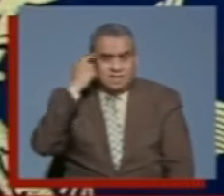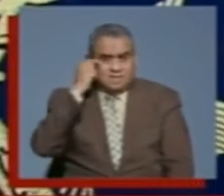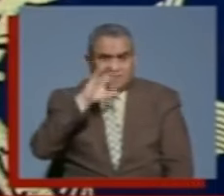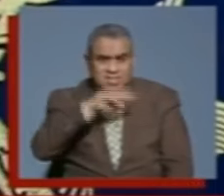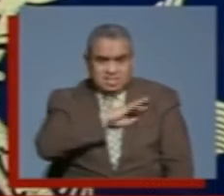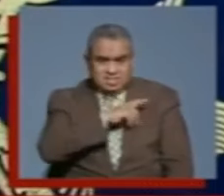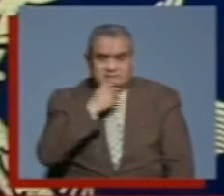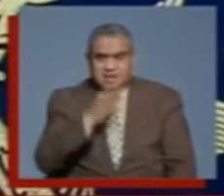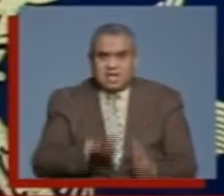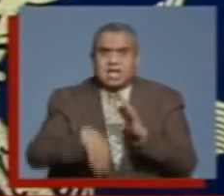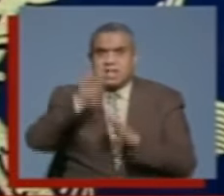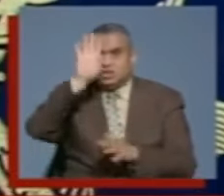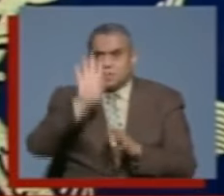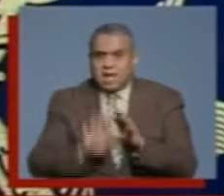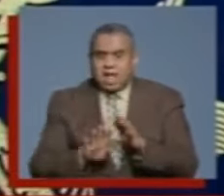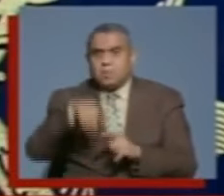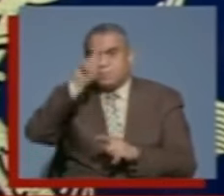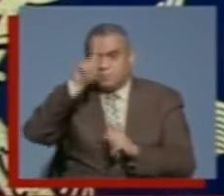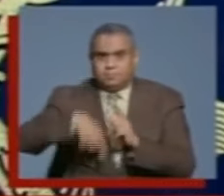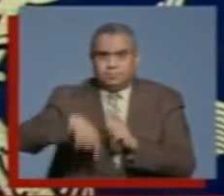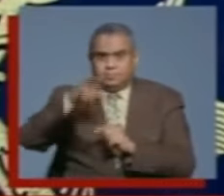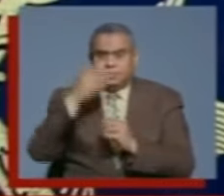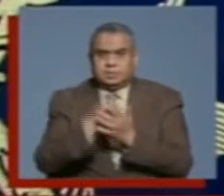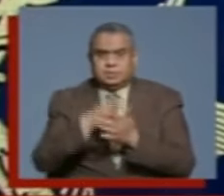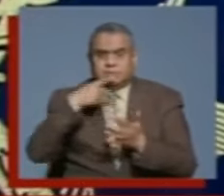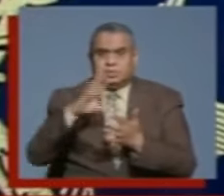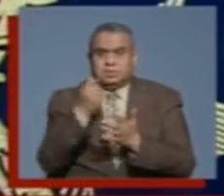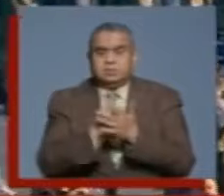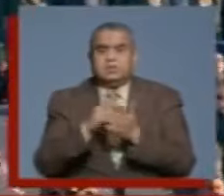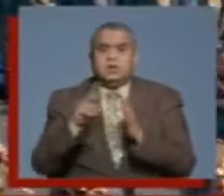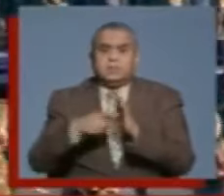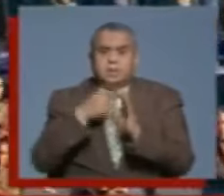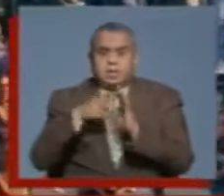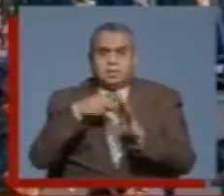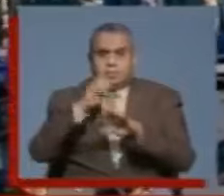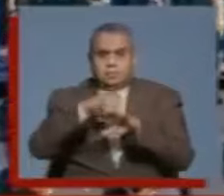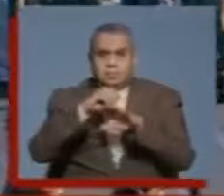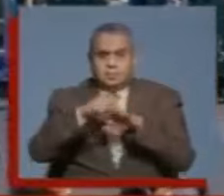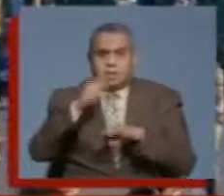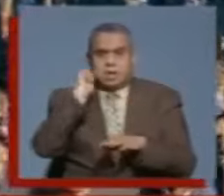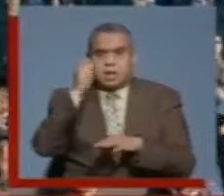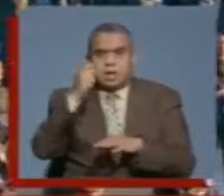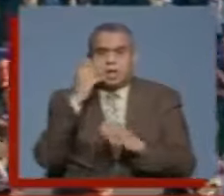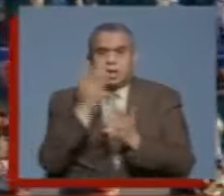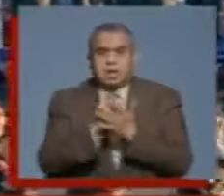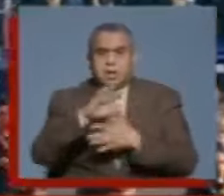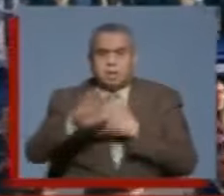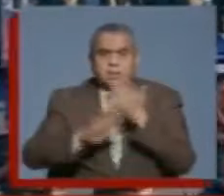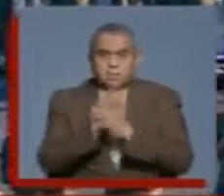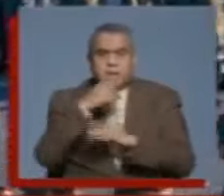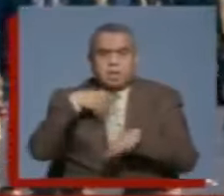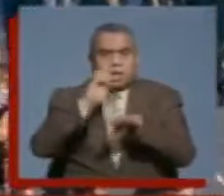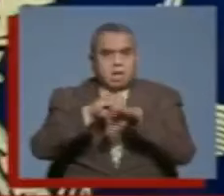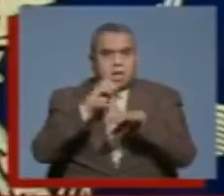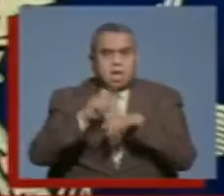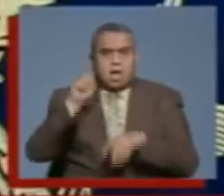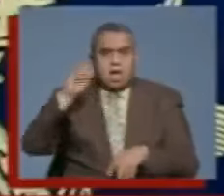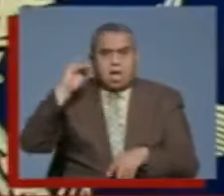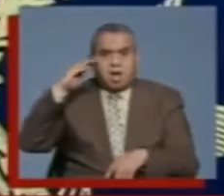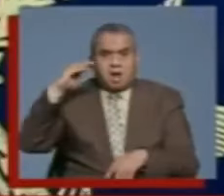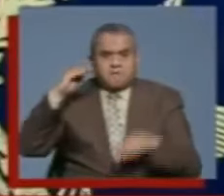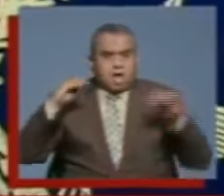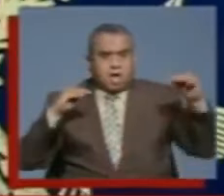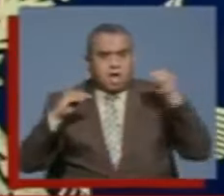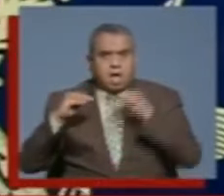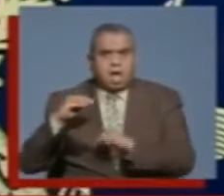مع التحذير الشديد جدا من خطورة اجتياح رفح. أنا أقول دايما إن إذا كنا احنا